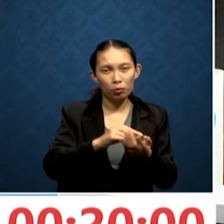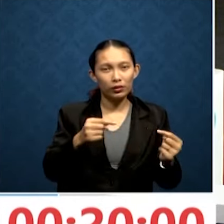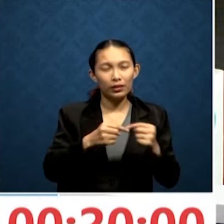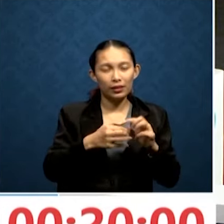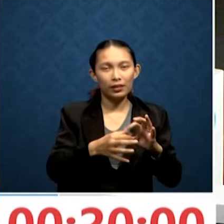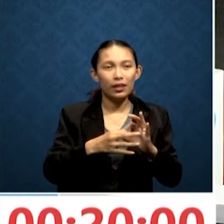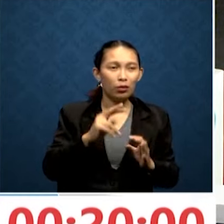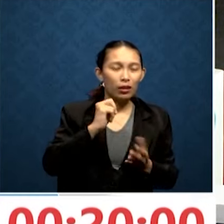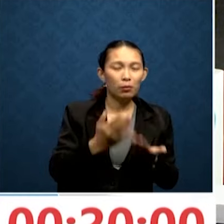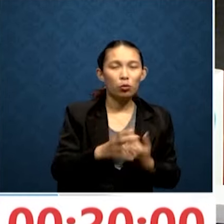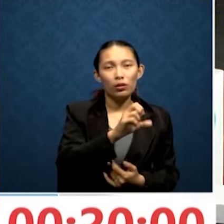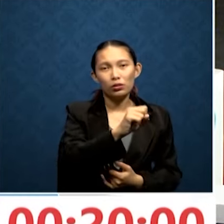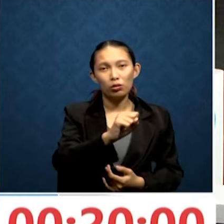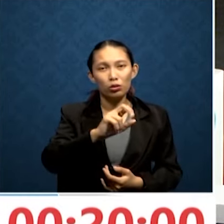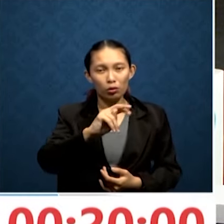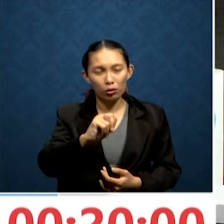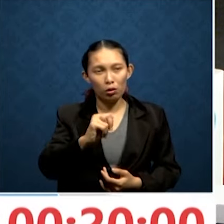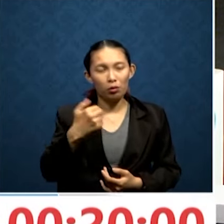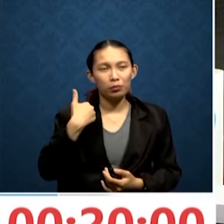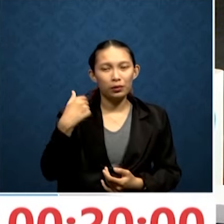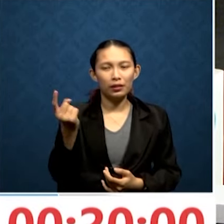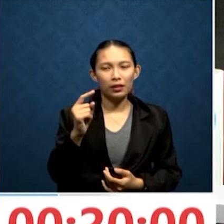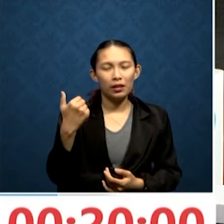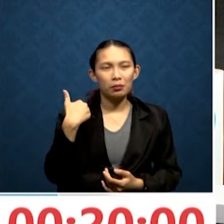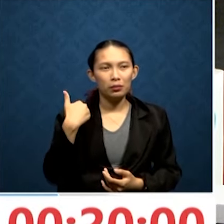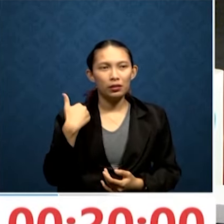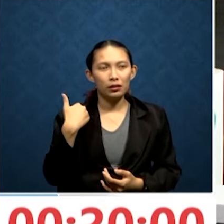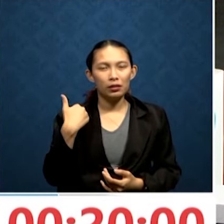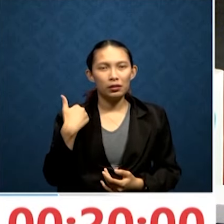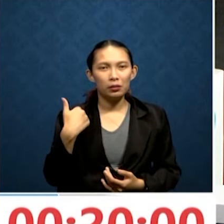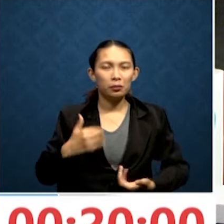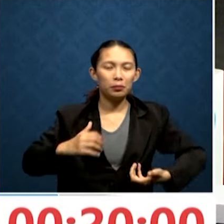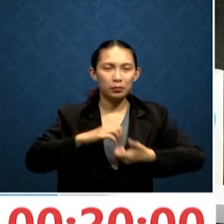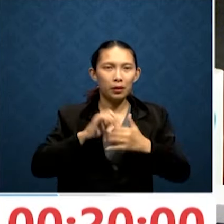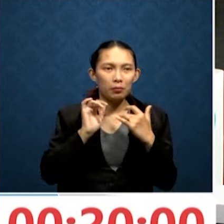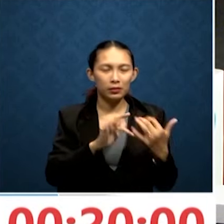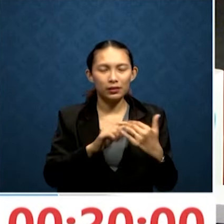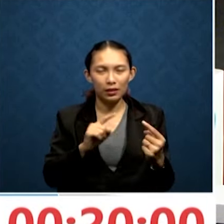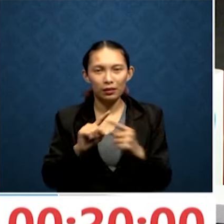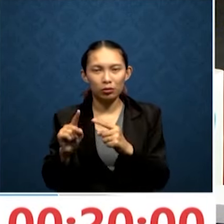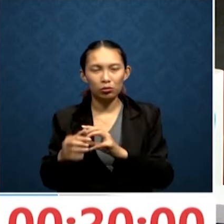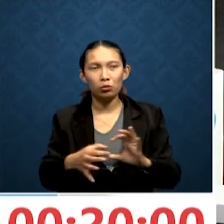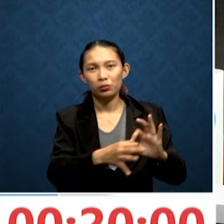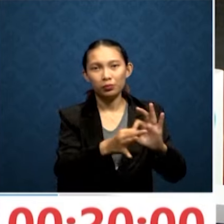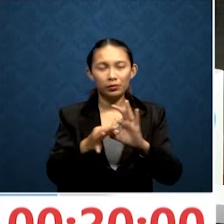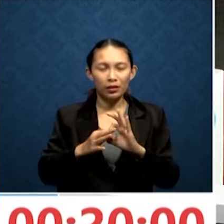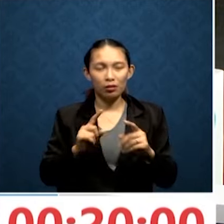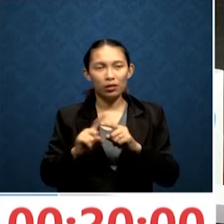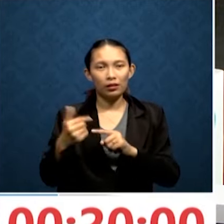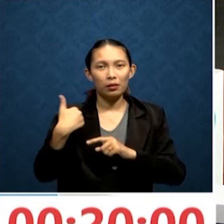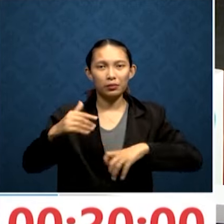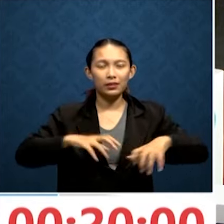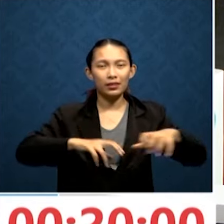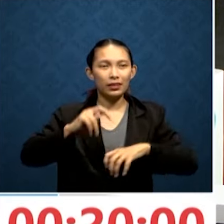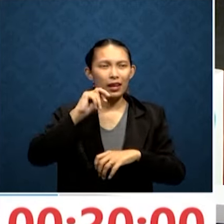รน้ำหรือสสน.มาเกิดจากการประสานงานระหว่างหน่วยงานที่มีความเกี่ยวข้องในการ บริหารจัดการ